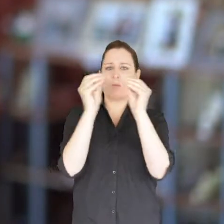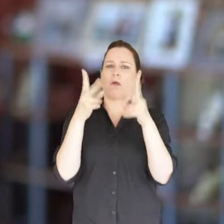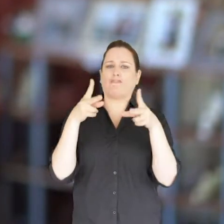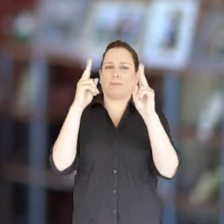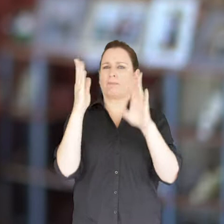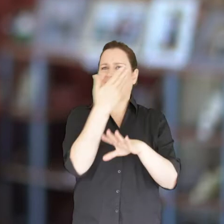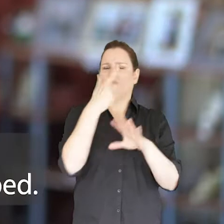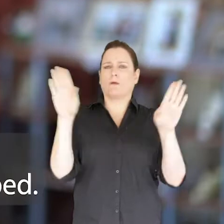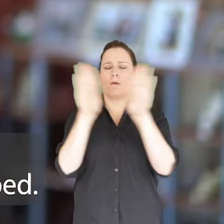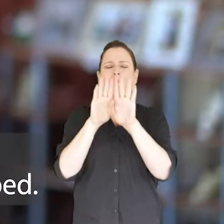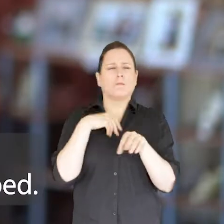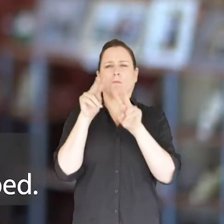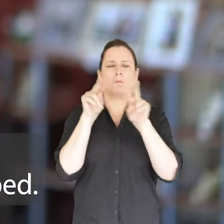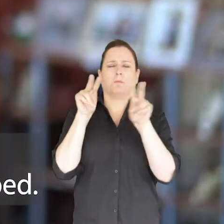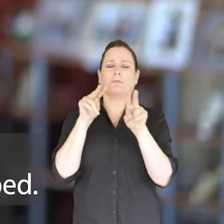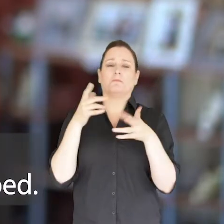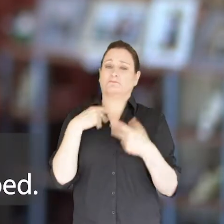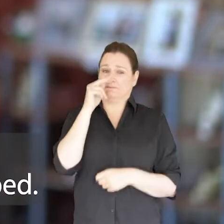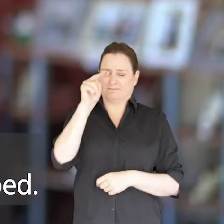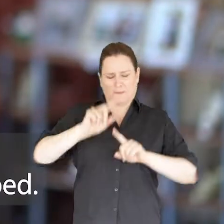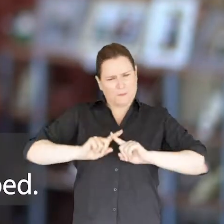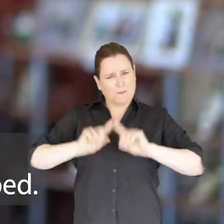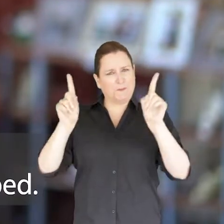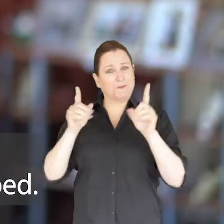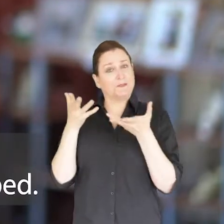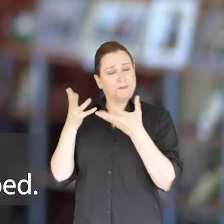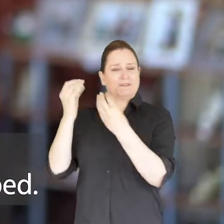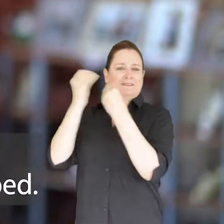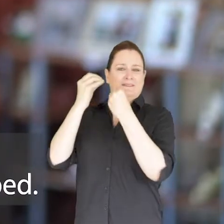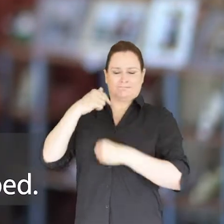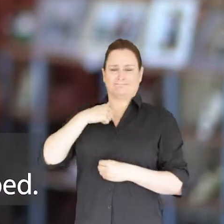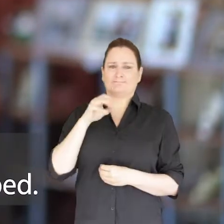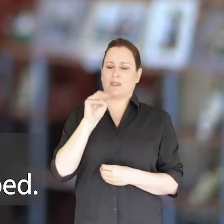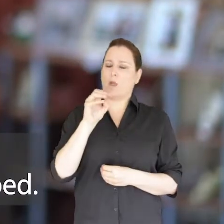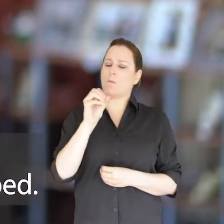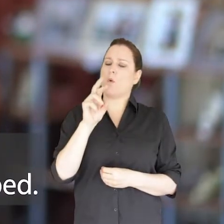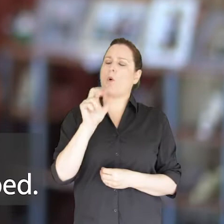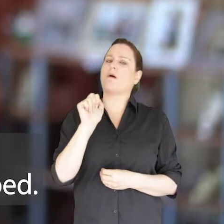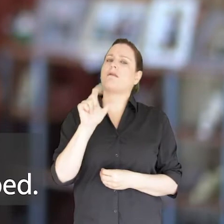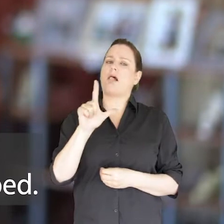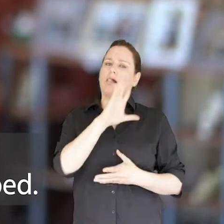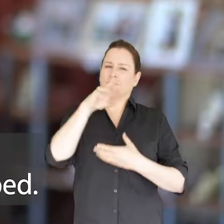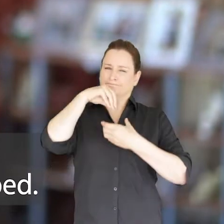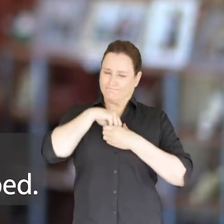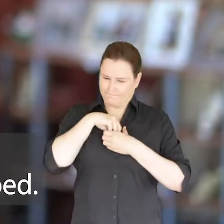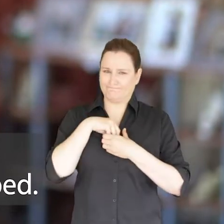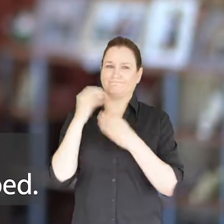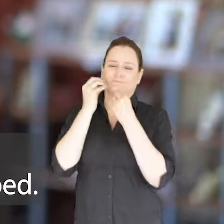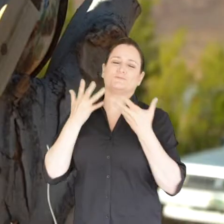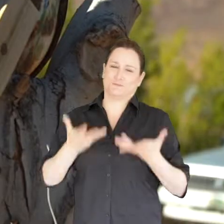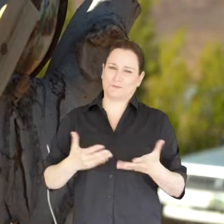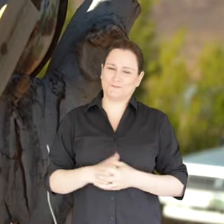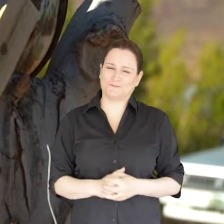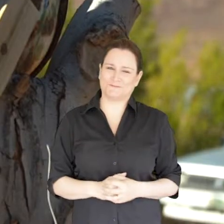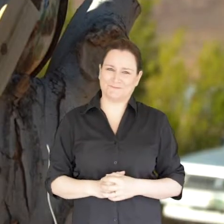word uitgesny. Jy mag dit nie gesien het nie. Dit was hoe dit aan ons ethiese